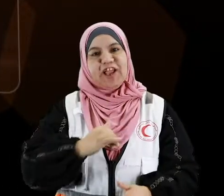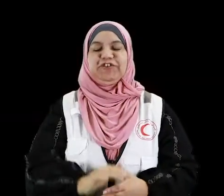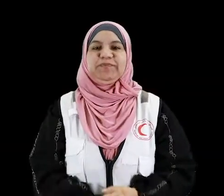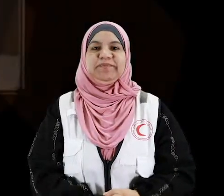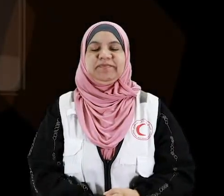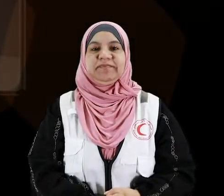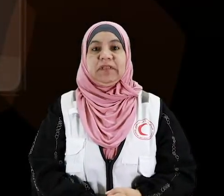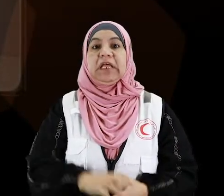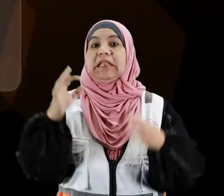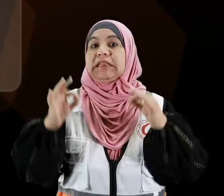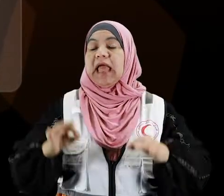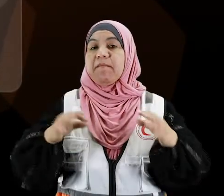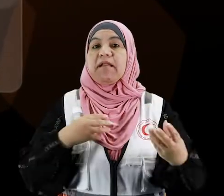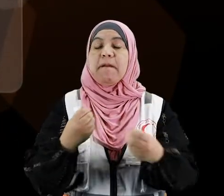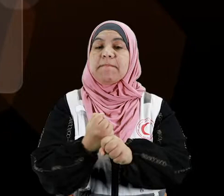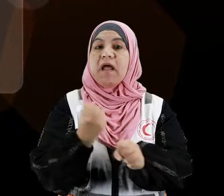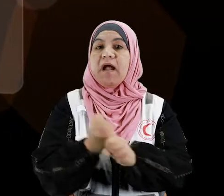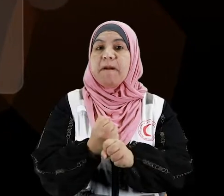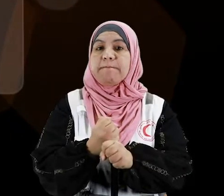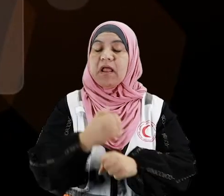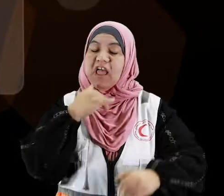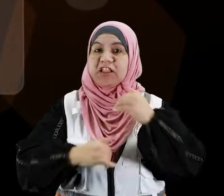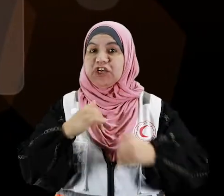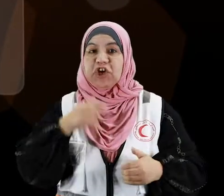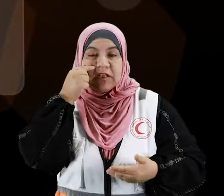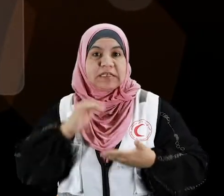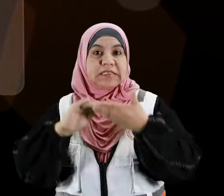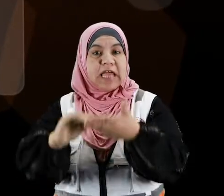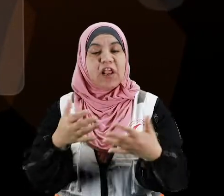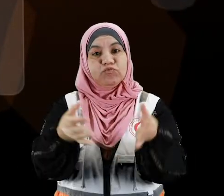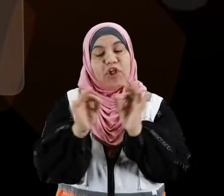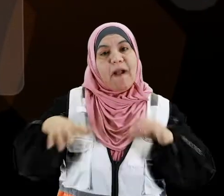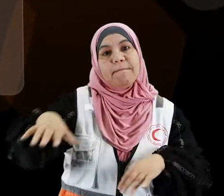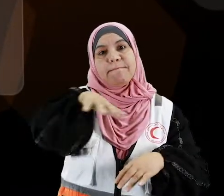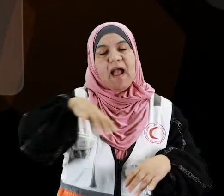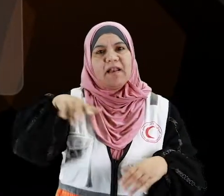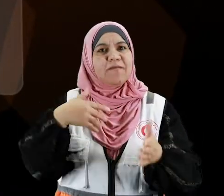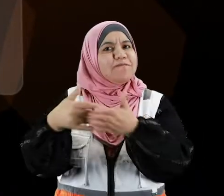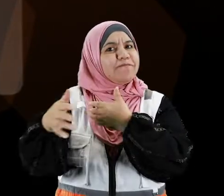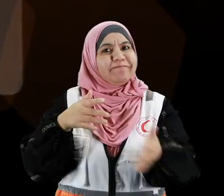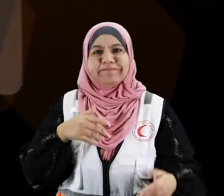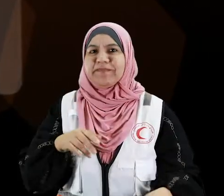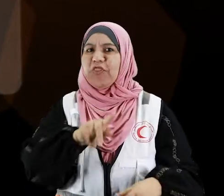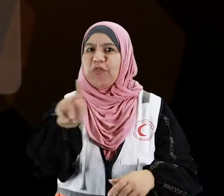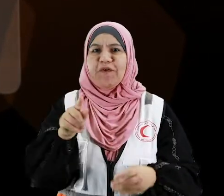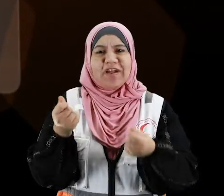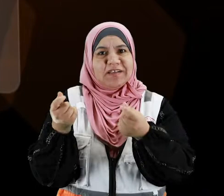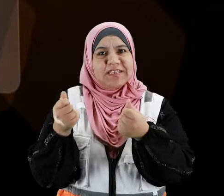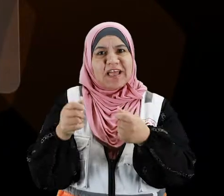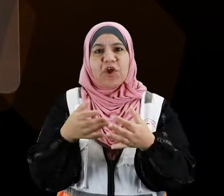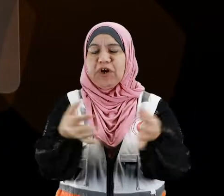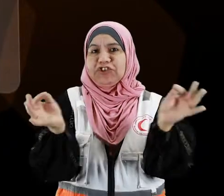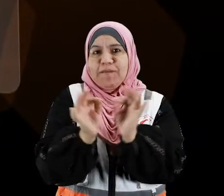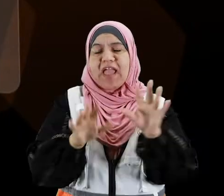ومكان. دائماً بنعمل على تلبية الاحتياجات الإنسانية للمجتمعات المحلية بغض النظر عن الظروف